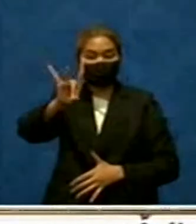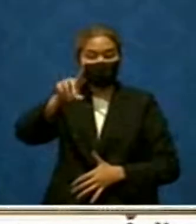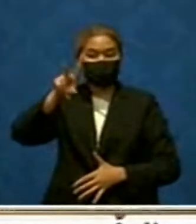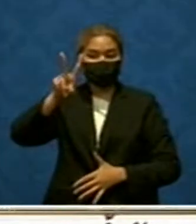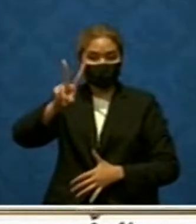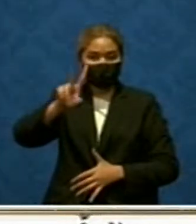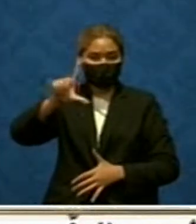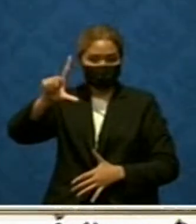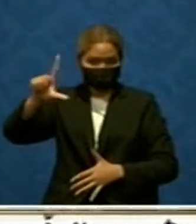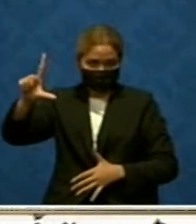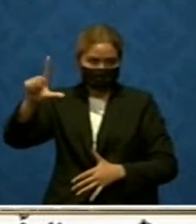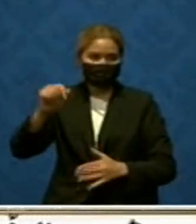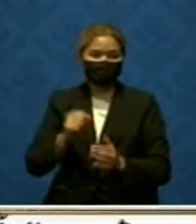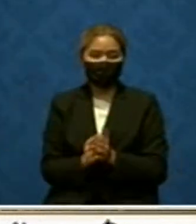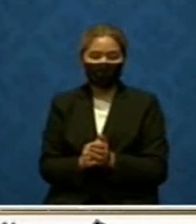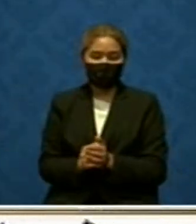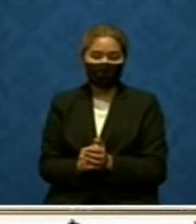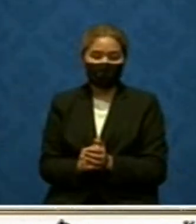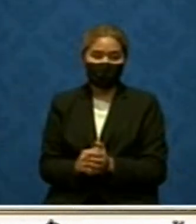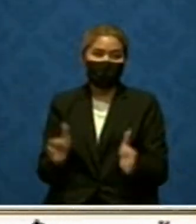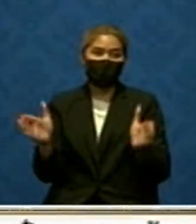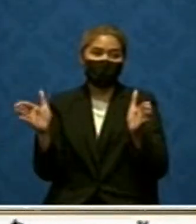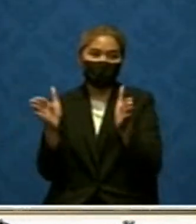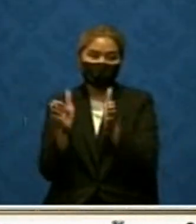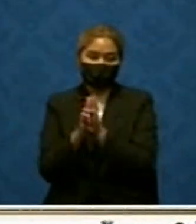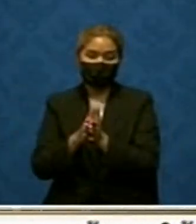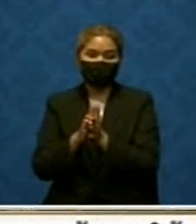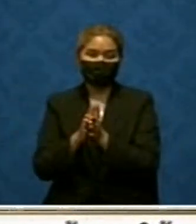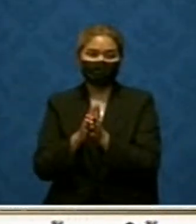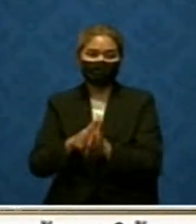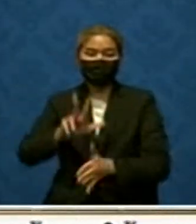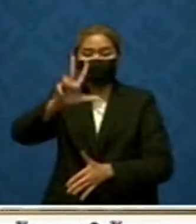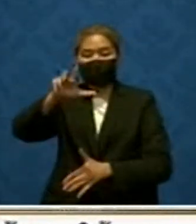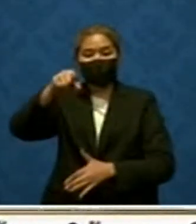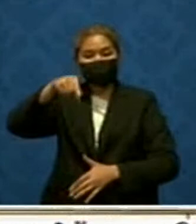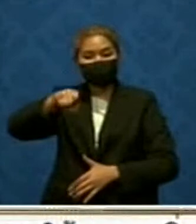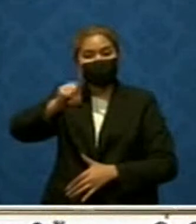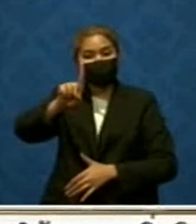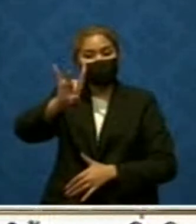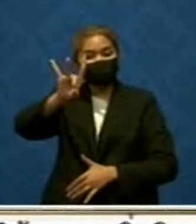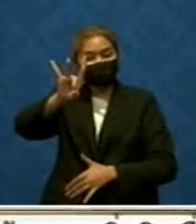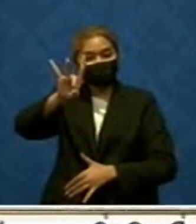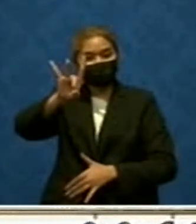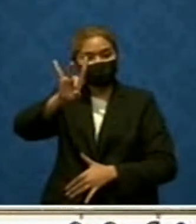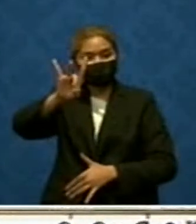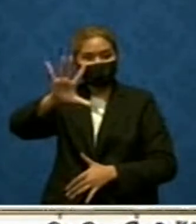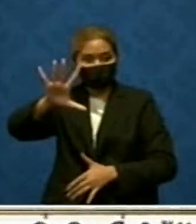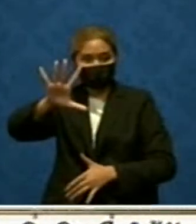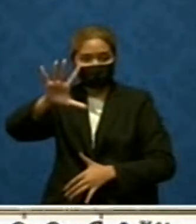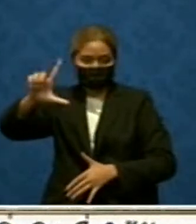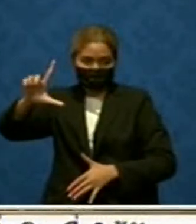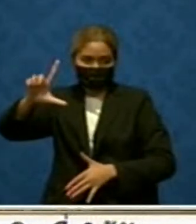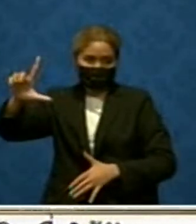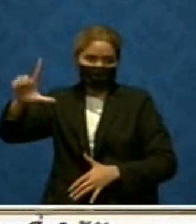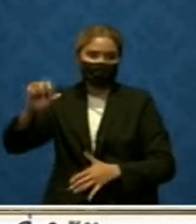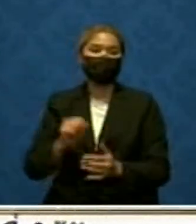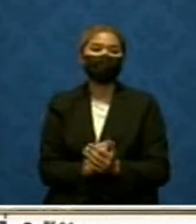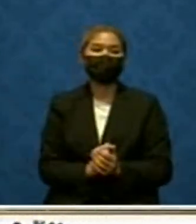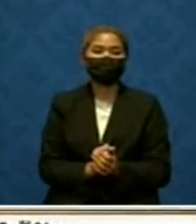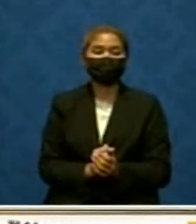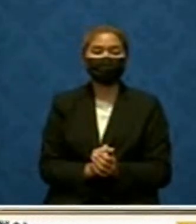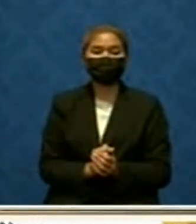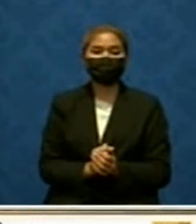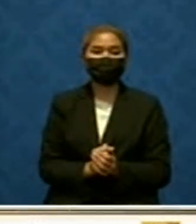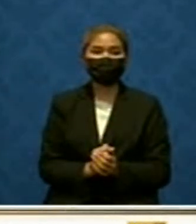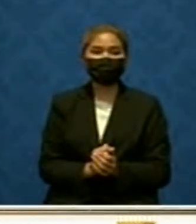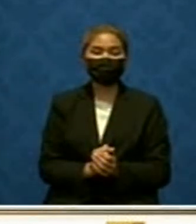ล้านบาท บวกกัสำรองชุเฉออก 4 แสนกวา ก็เป็ 3.185 อย่ทเห็นนลครับแต